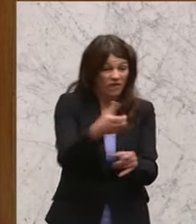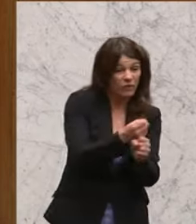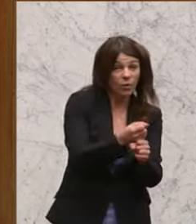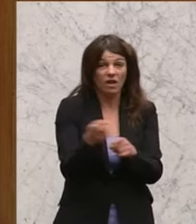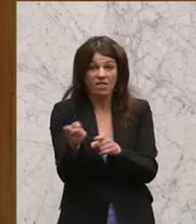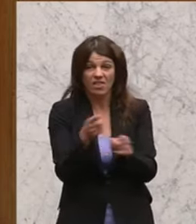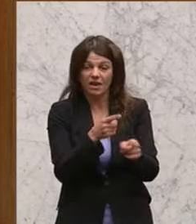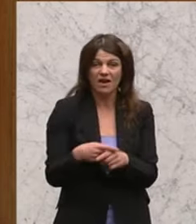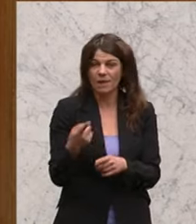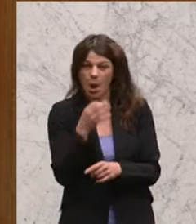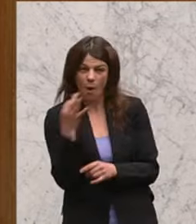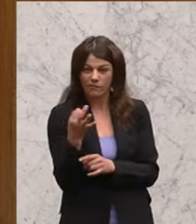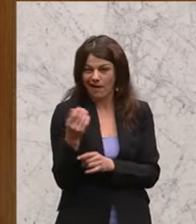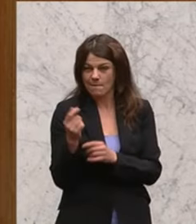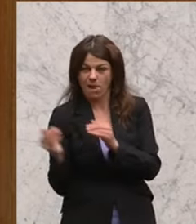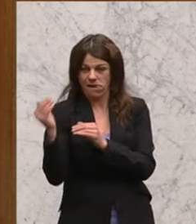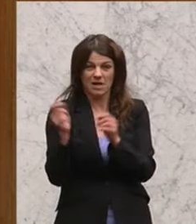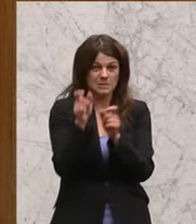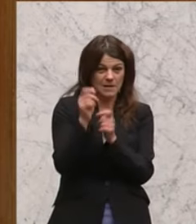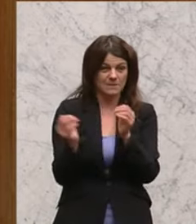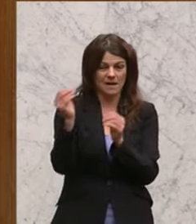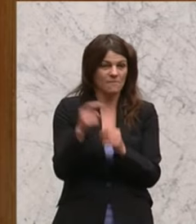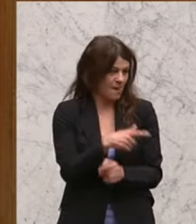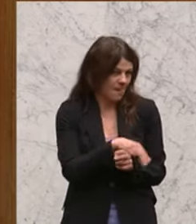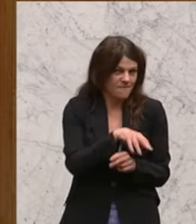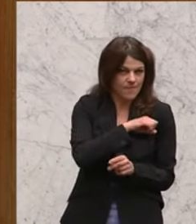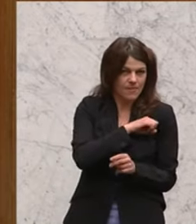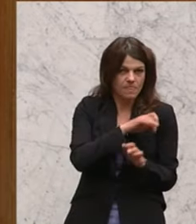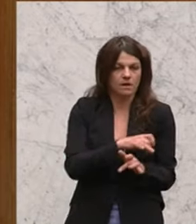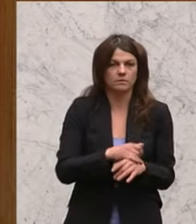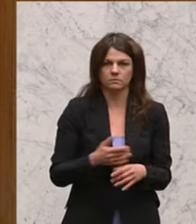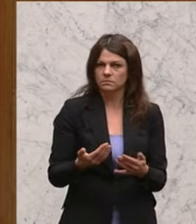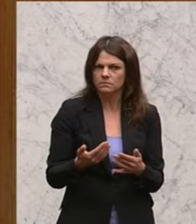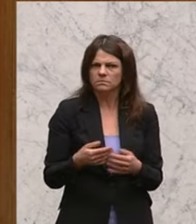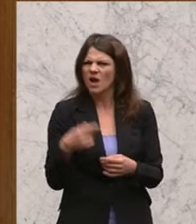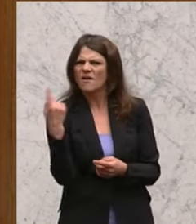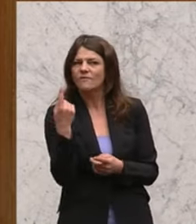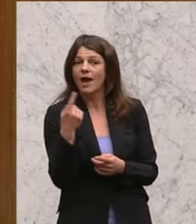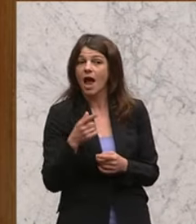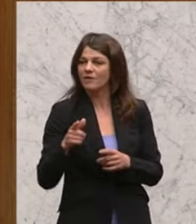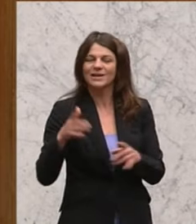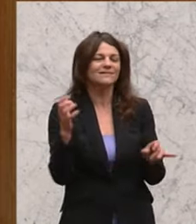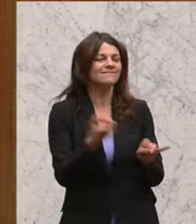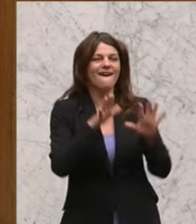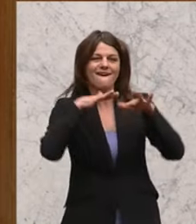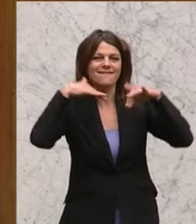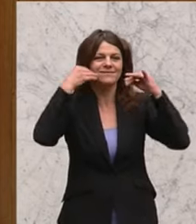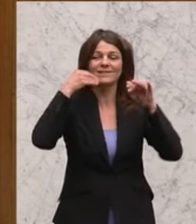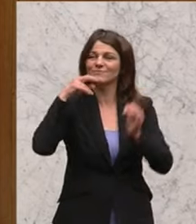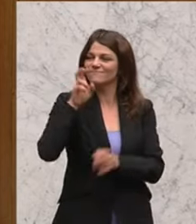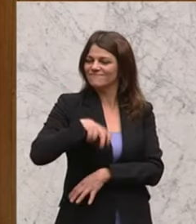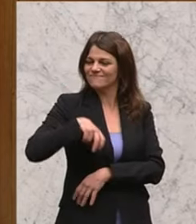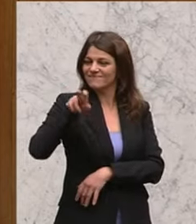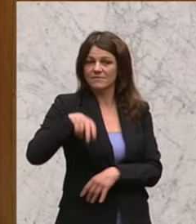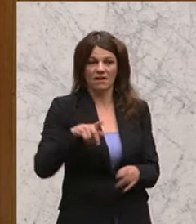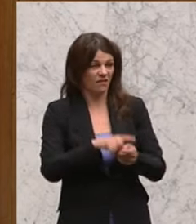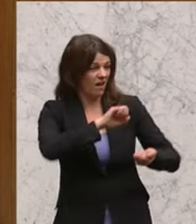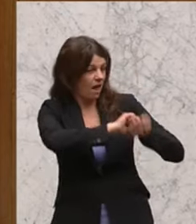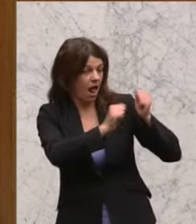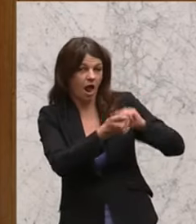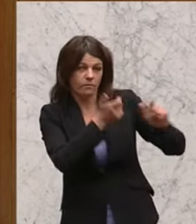wer hat sich in den Umfragen durchgesetzt, wer hat sich einen kleinen Vorteil verschafft, wer geht mit einem Siegerlächeln vom